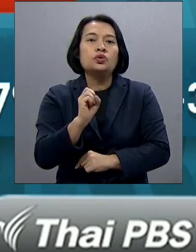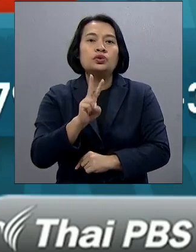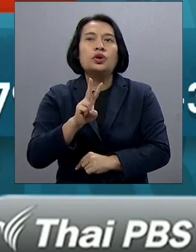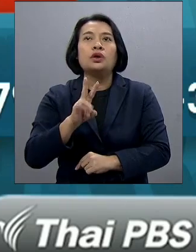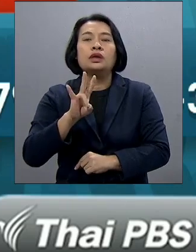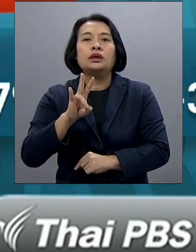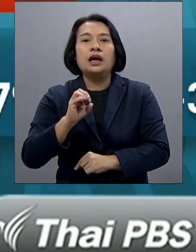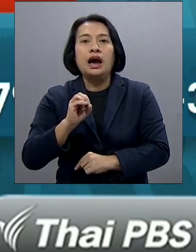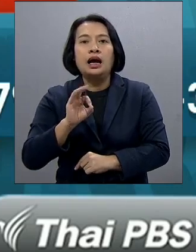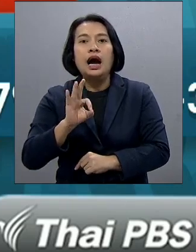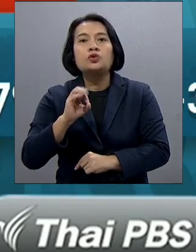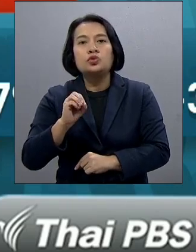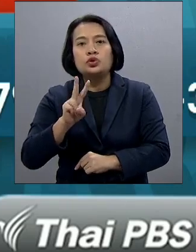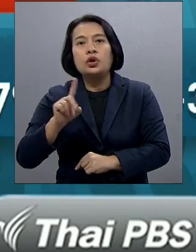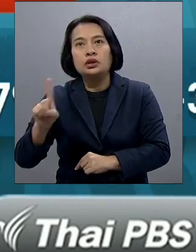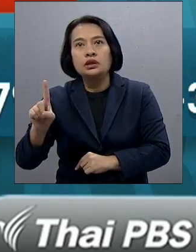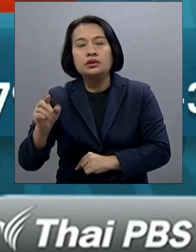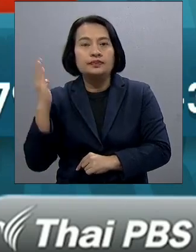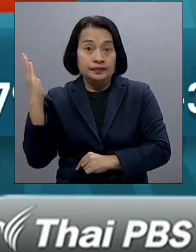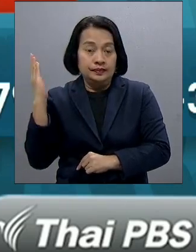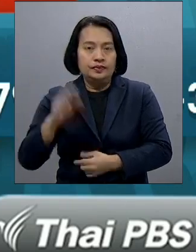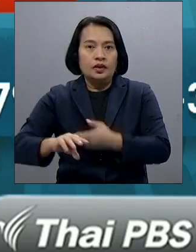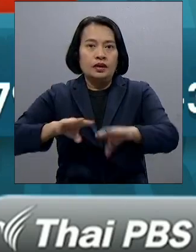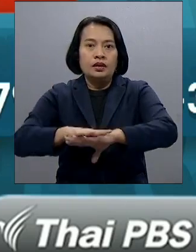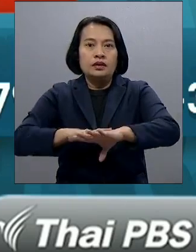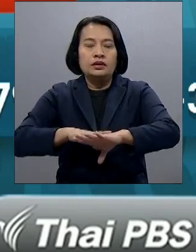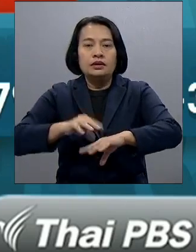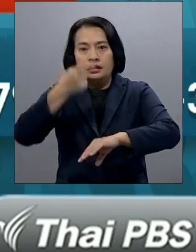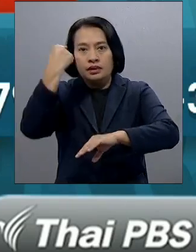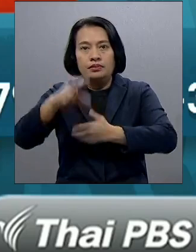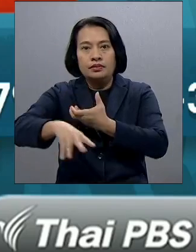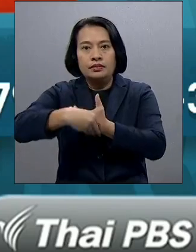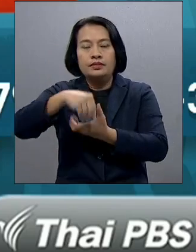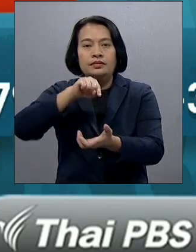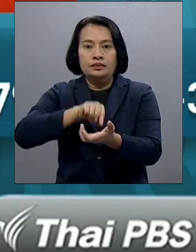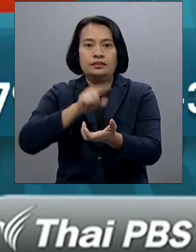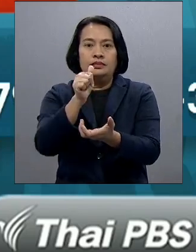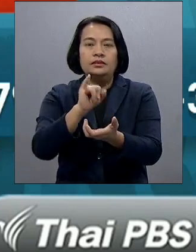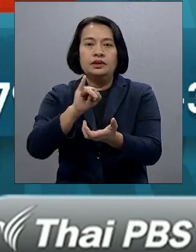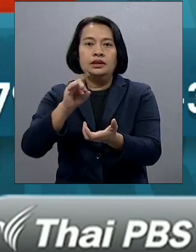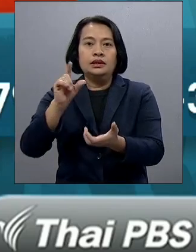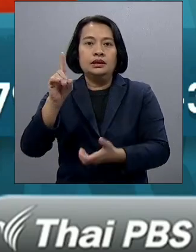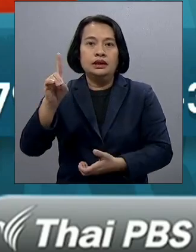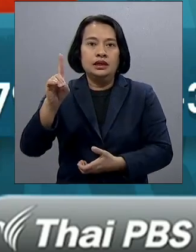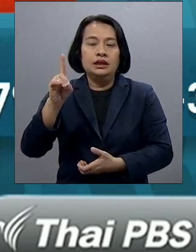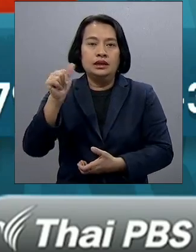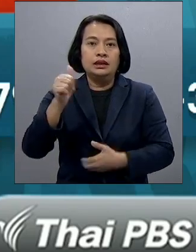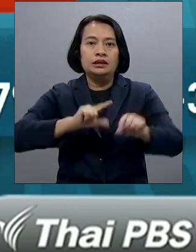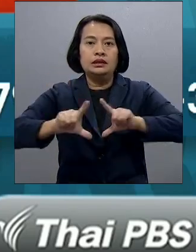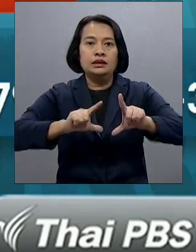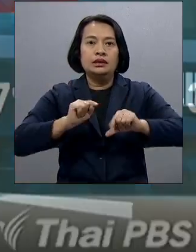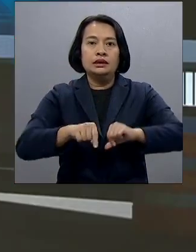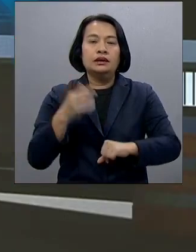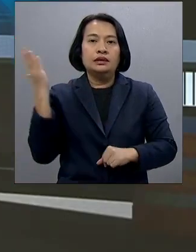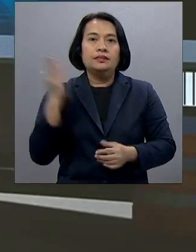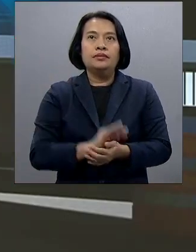027902111นะคะสแกน QR code หน้าจอเอาไว้ได้เลยนะคะเก็บ ID Line ของเราไว้วันใดวันหนึ่งอาจได้ใช้บริการกันค่ะคุณผู้ชมคะเมื่อเส